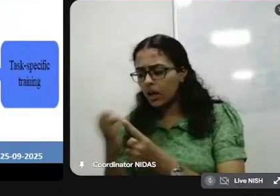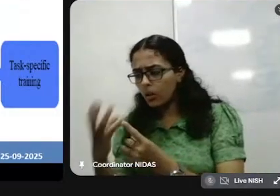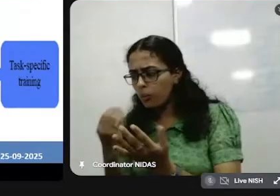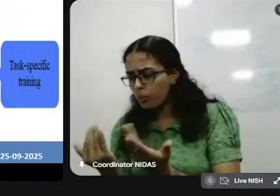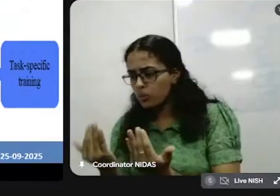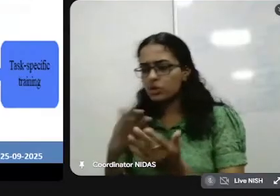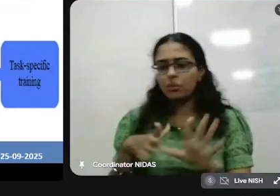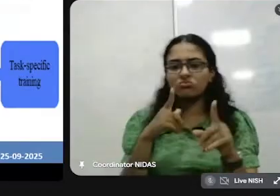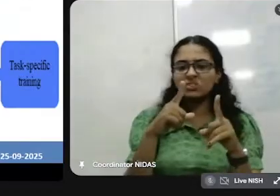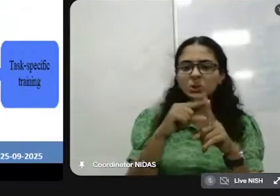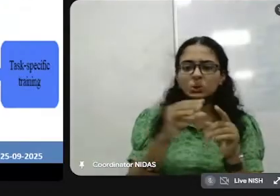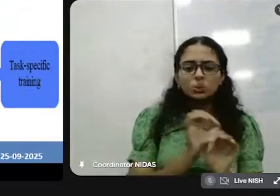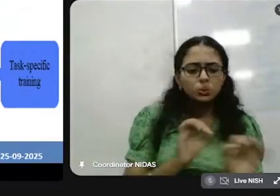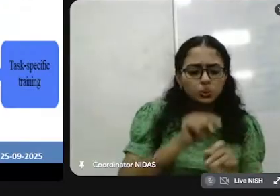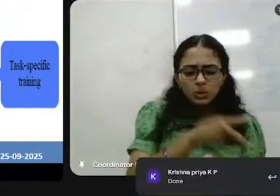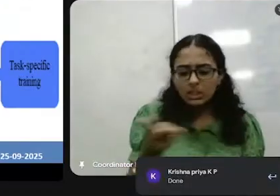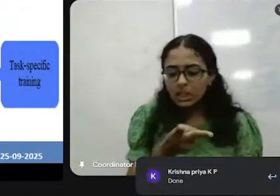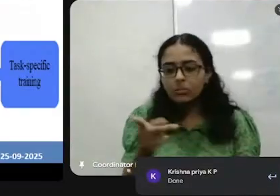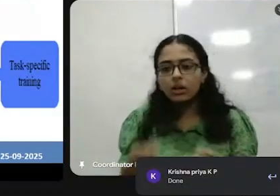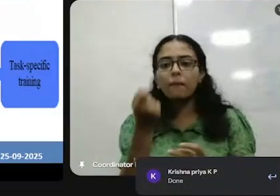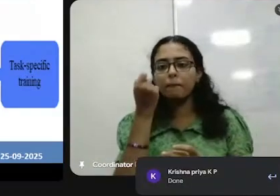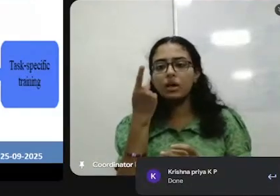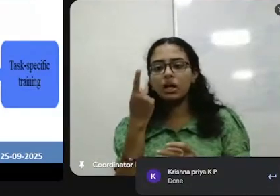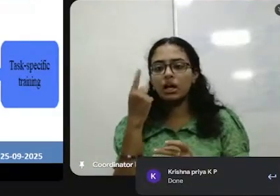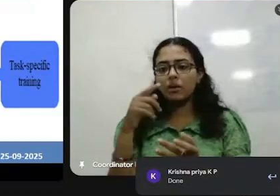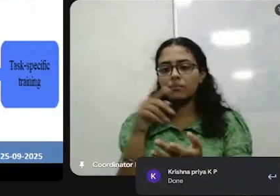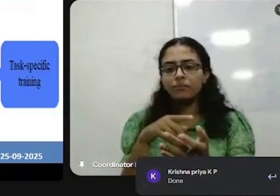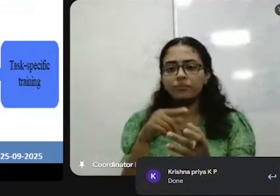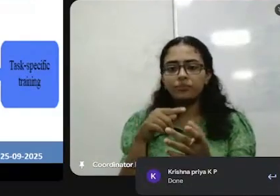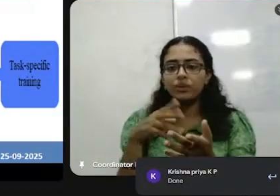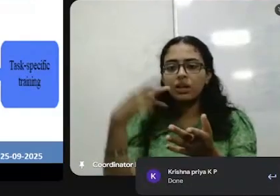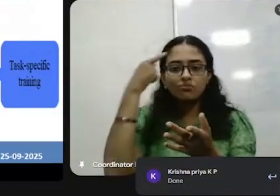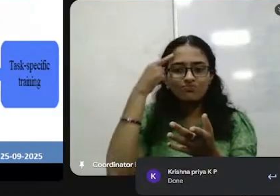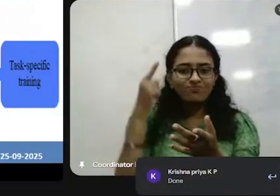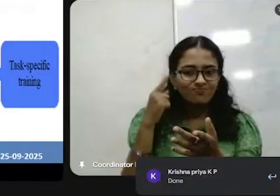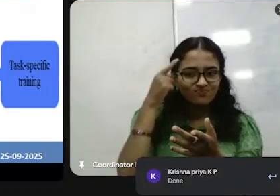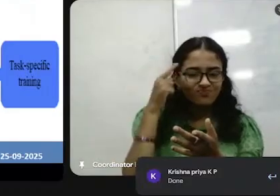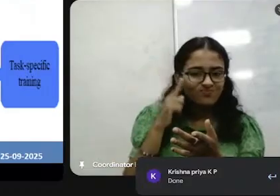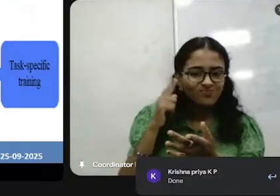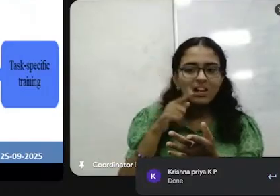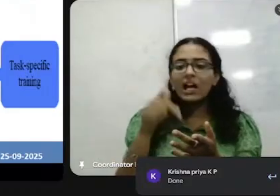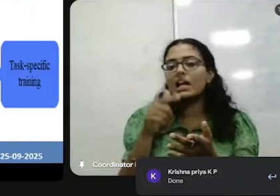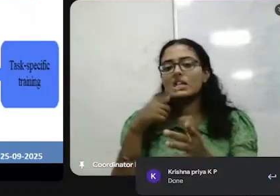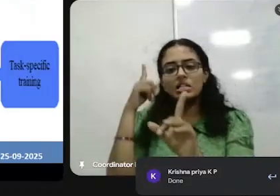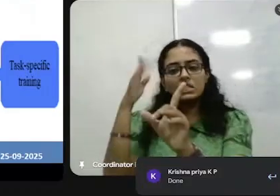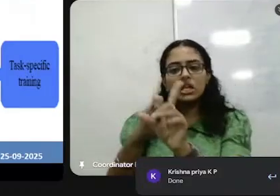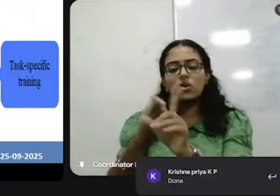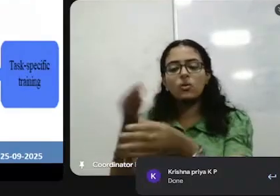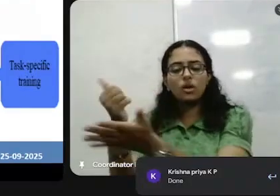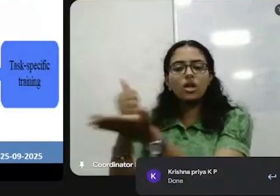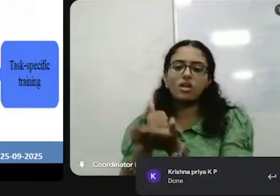കണ്ടുപിടിക്കാൻ വേണ്ടിയിട്ടാണ് ന്യൂറോ സൈക്കോളജിക്കൽ അസസ്മെന്റ്സ് ചെയ്യുന്നത്. അപ്പൊ അത് പല ഡൊമെയിൻസ്